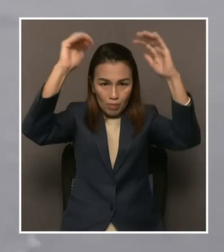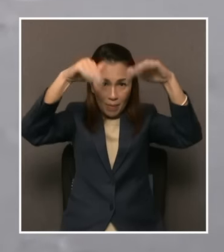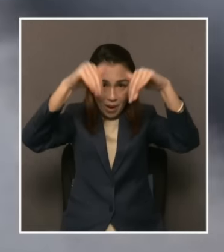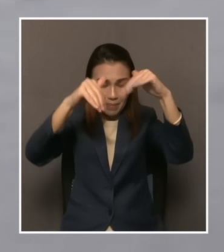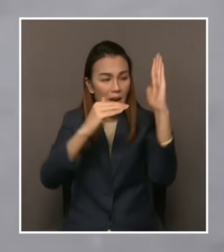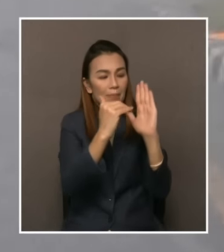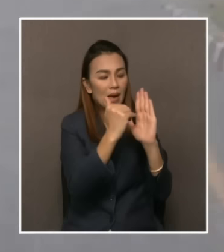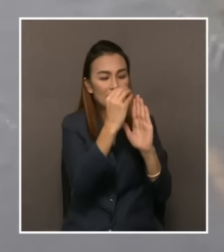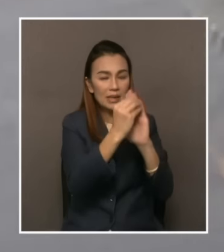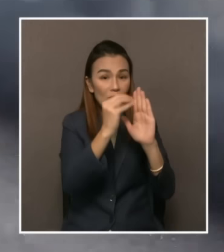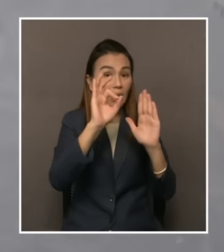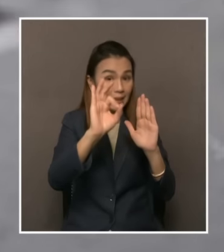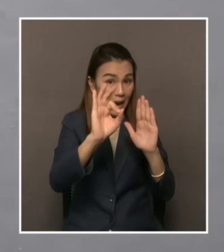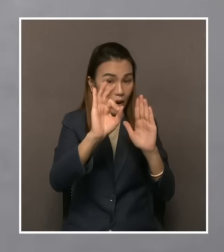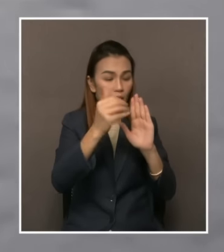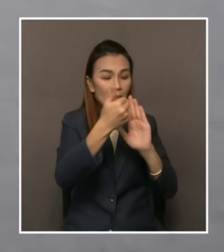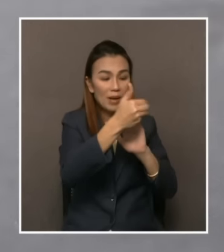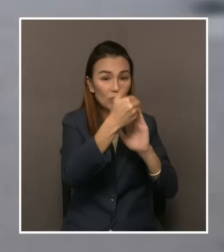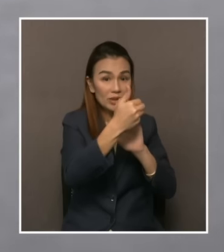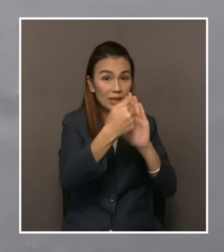พากเนื้อและพ้าชfromรอกเฉยงเหือ